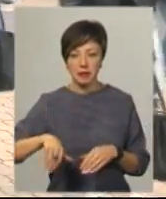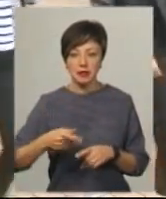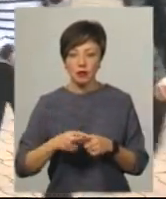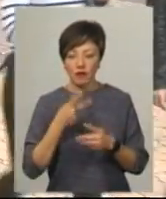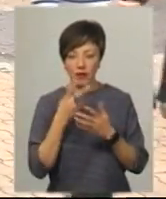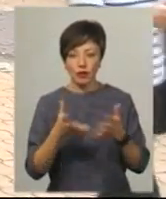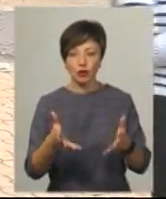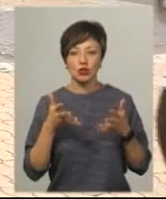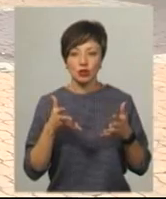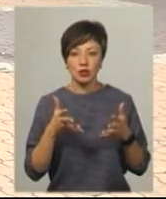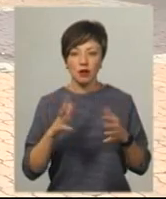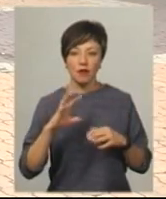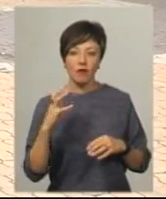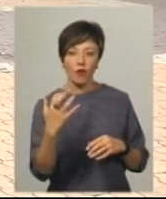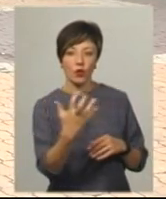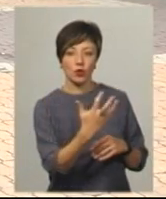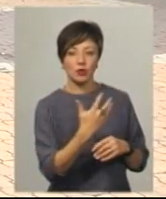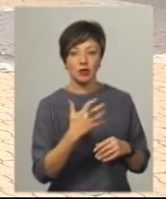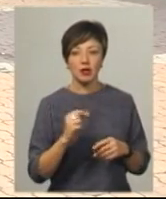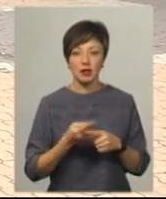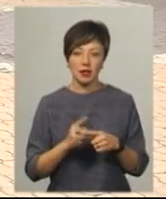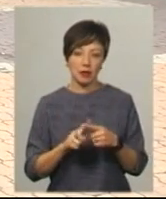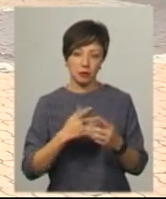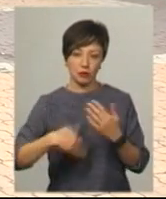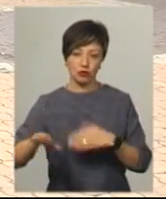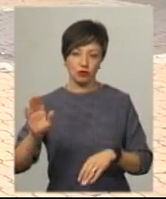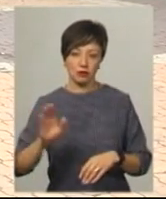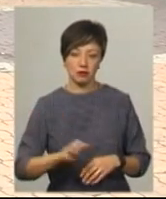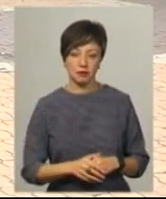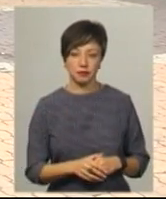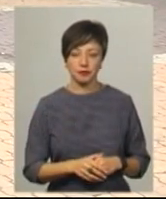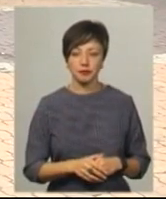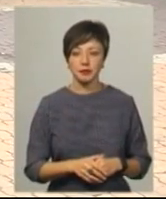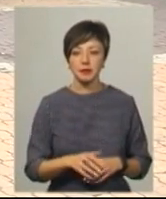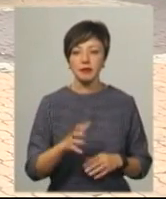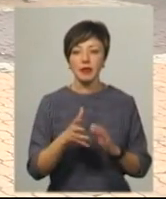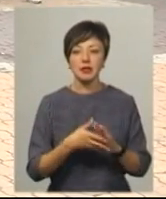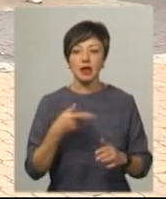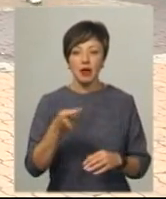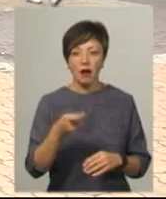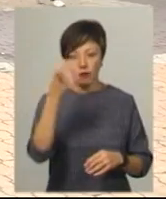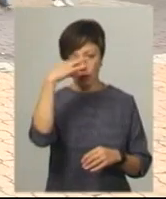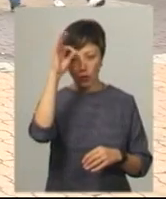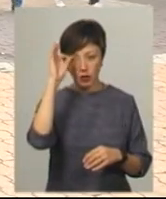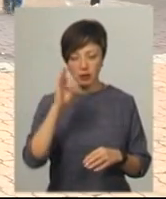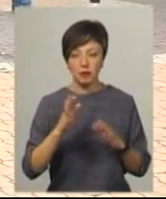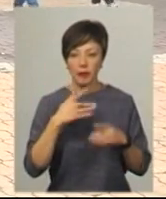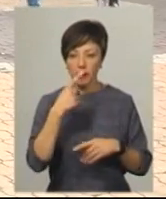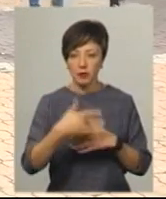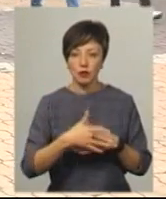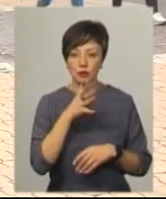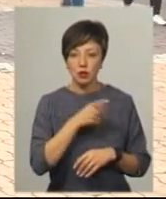чого було видно чітко, що вони його з усіх сторін пофотографували і пішли. Та. Заяву в поліцію буде найближчим часом